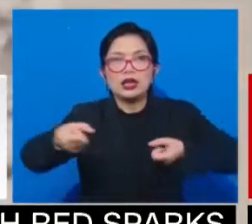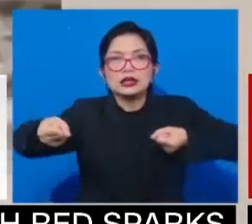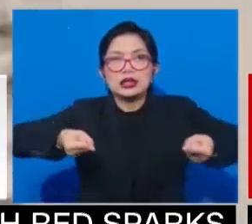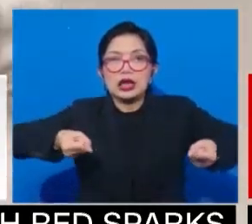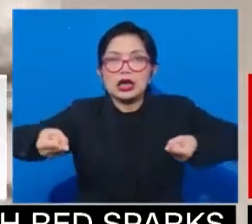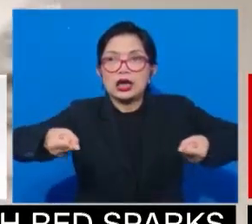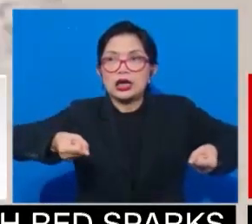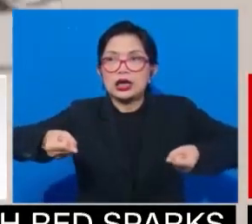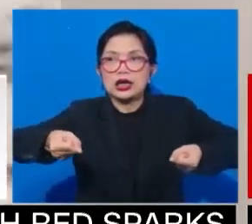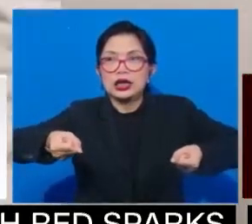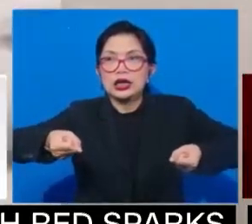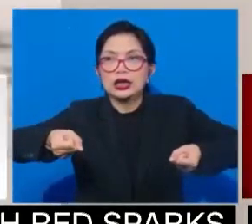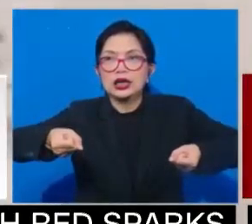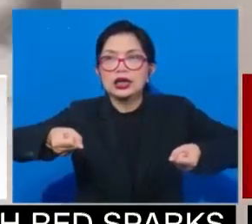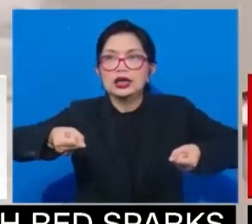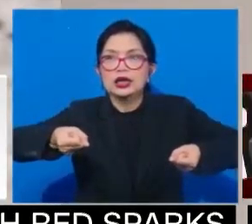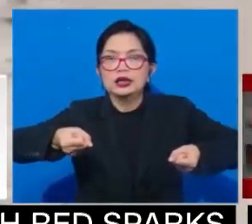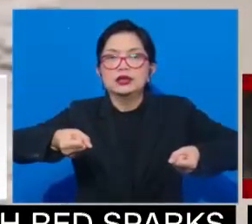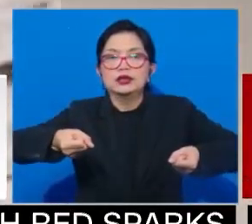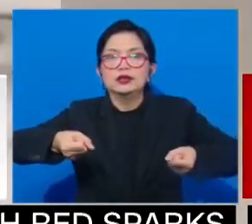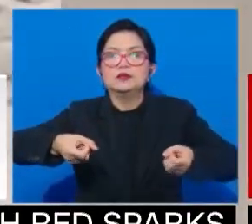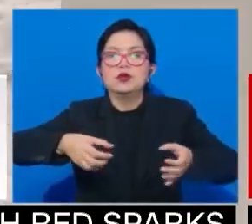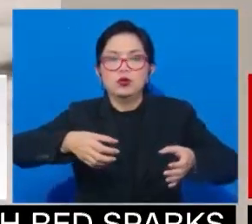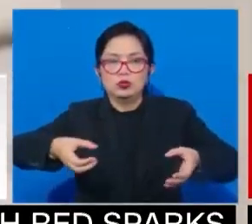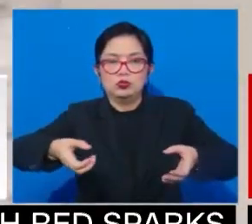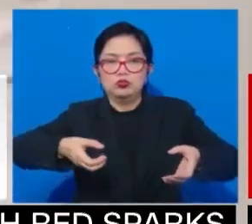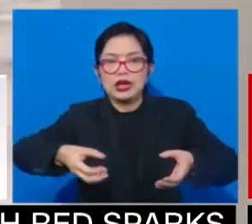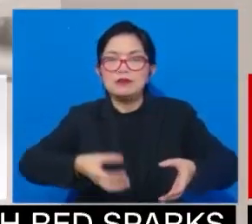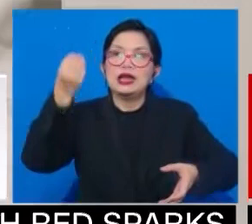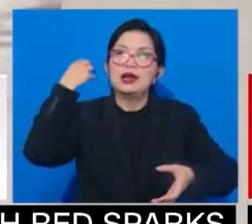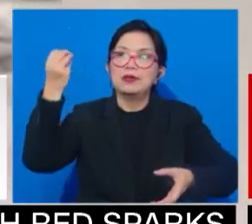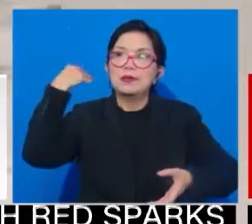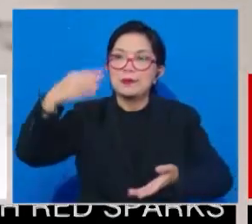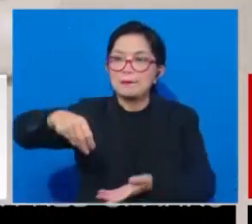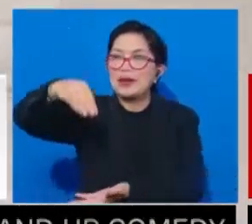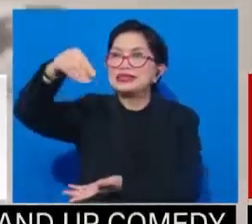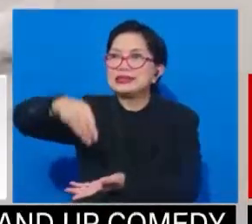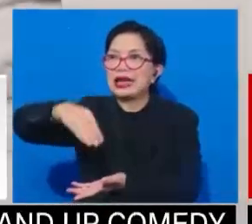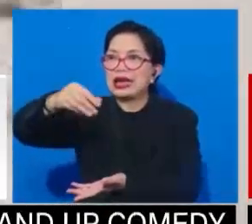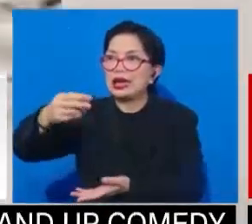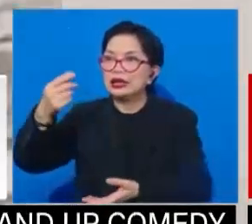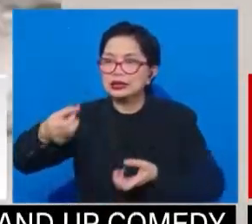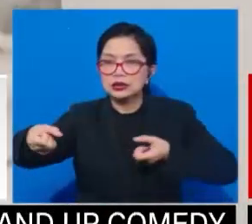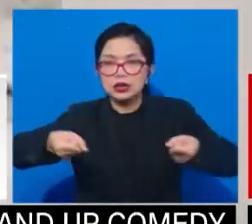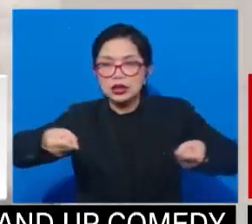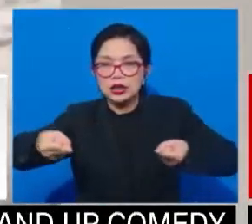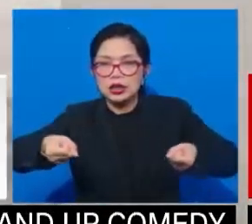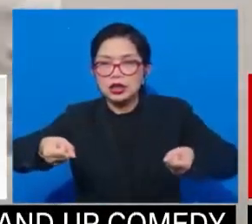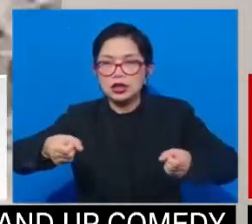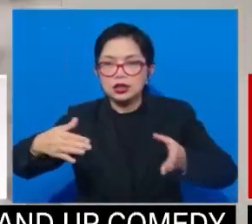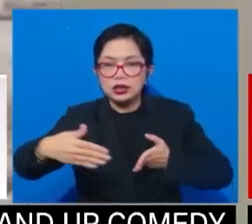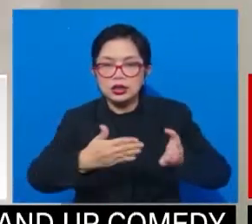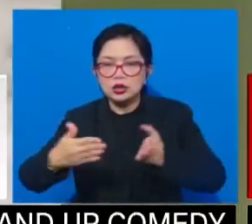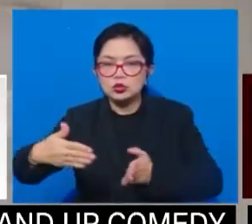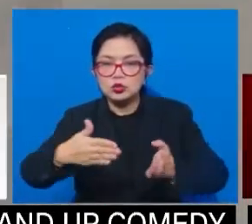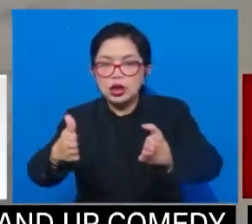dikemudikan Purlali hendak mengangkut pasir di Sungai Kacangan. Namun, sesampainya di tengah sungai, tiba-tiba datang